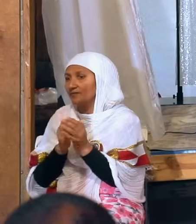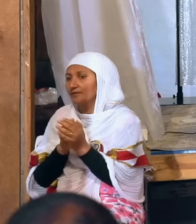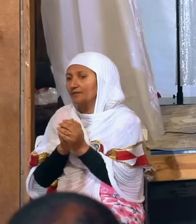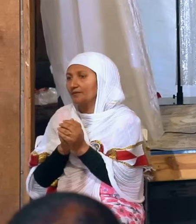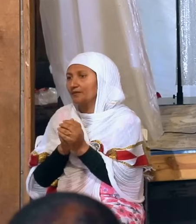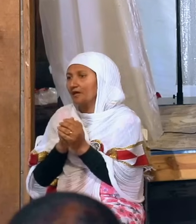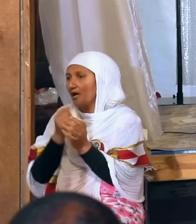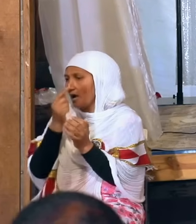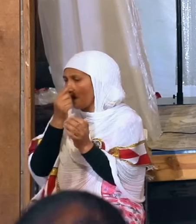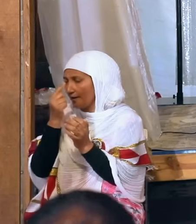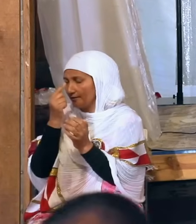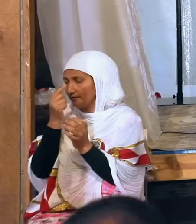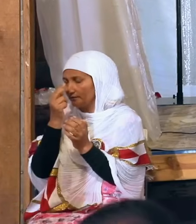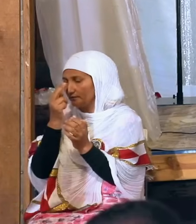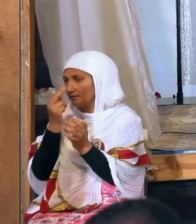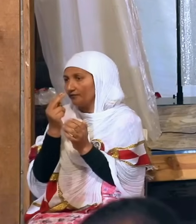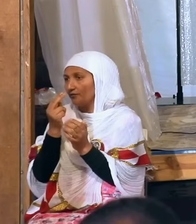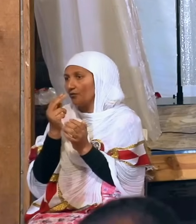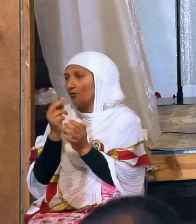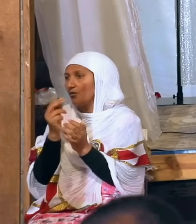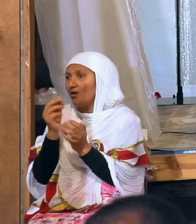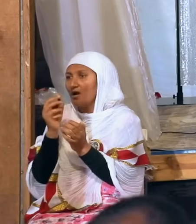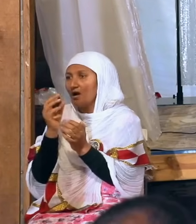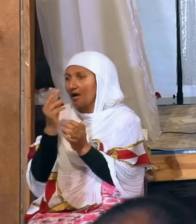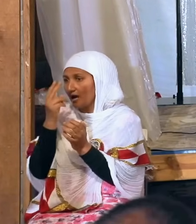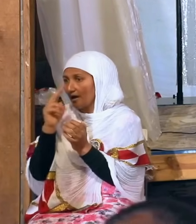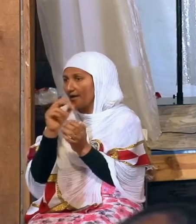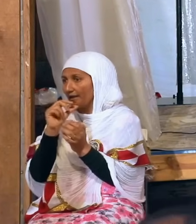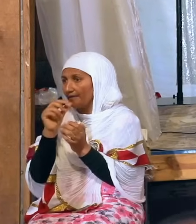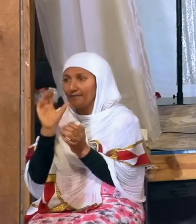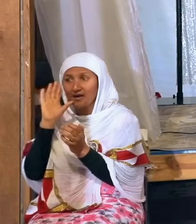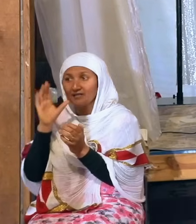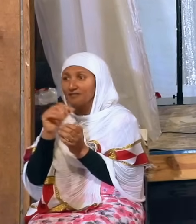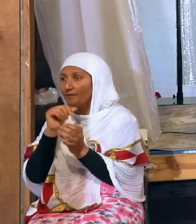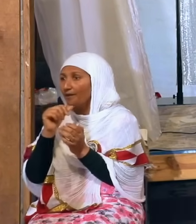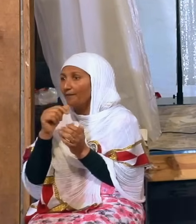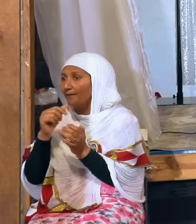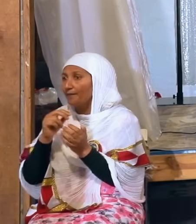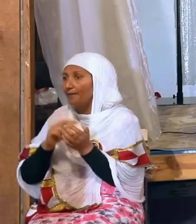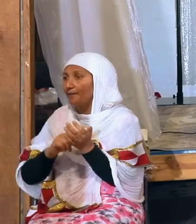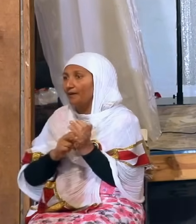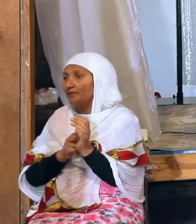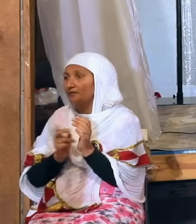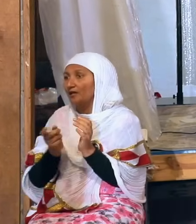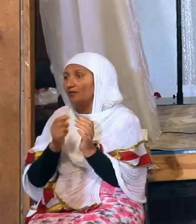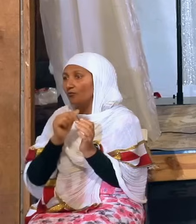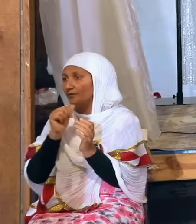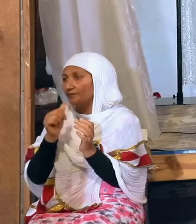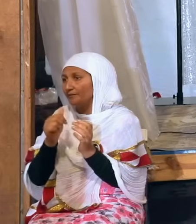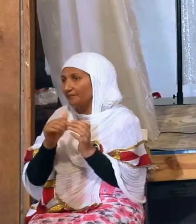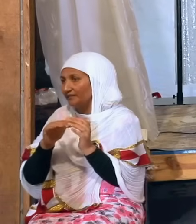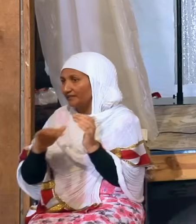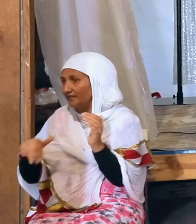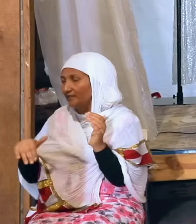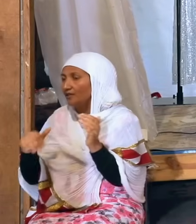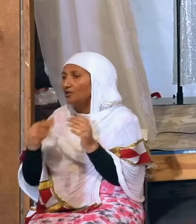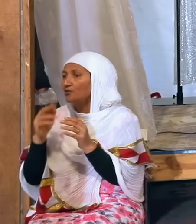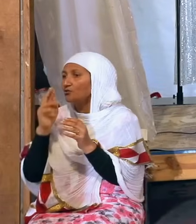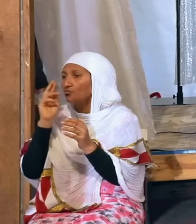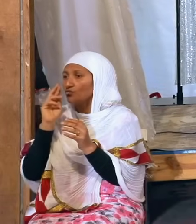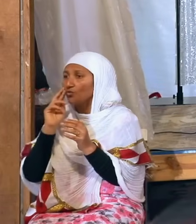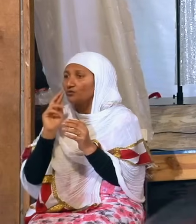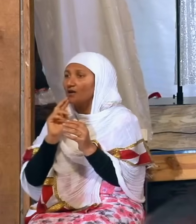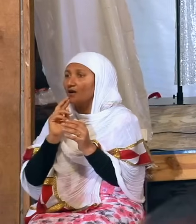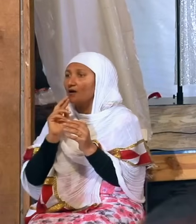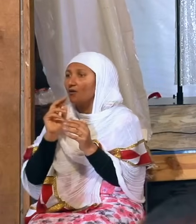አይንን ጨፍኖ አላይም አልሰማም ማለት ካልሆነ በስተቀር በመጽሐፍ ቅዱስ ጾታ እግዚአብሔር